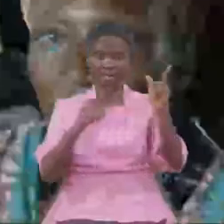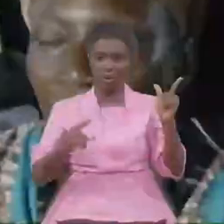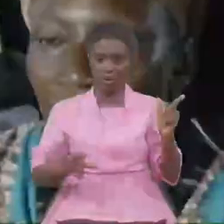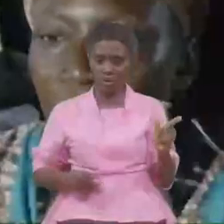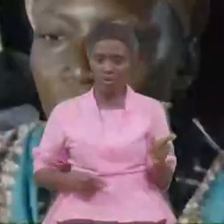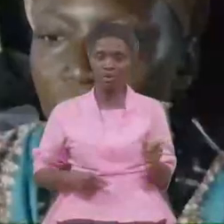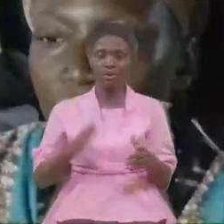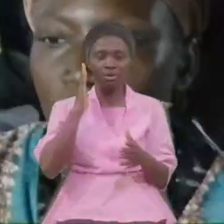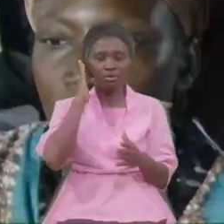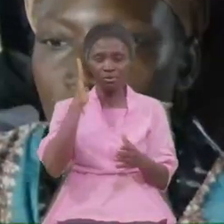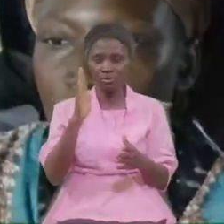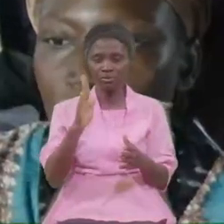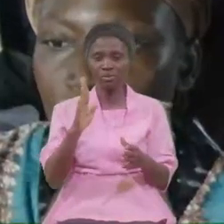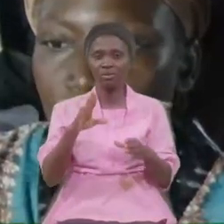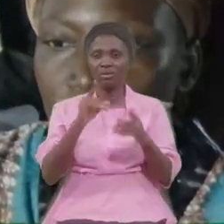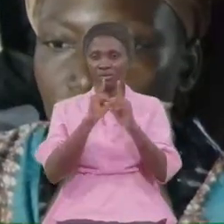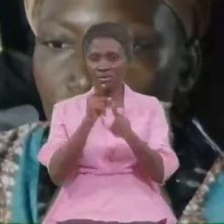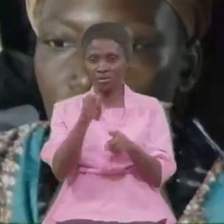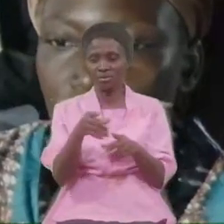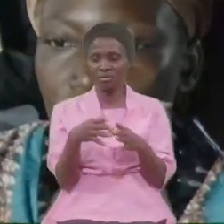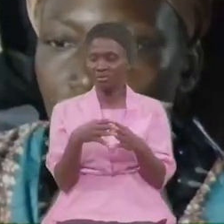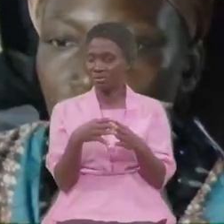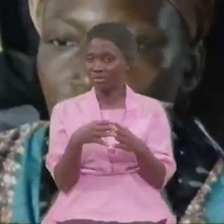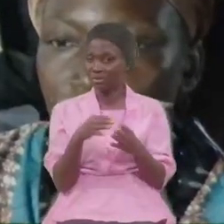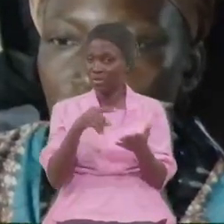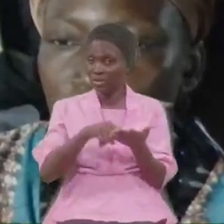Ce soir, le Seigneur sauvera votre âme.